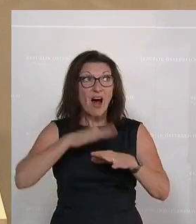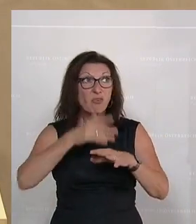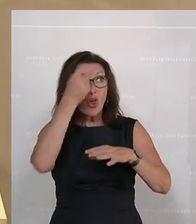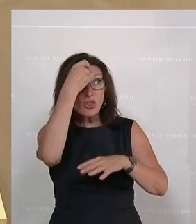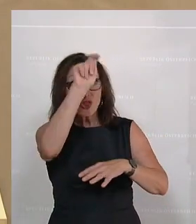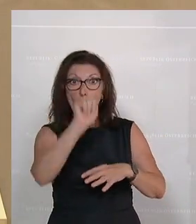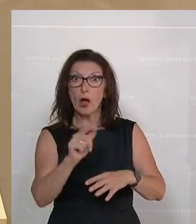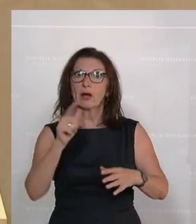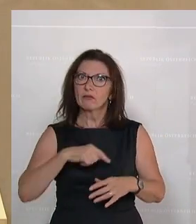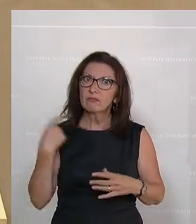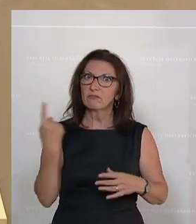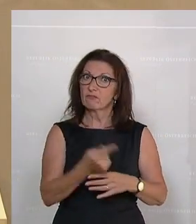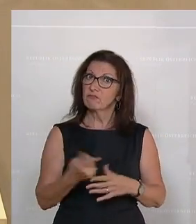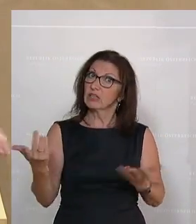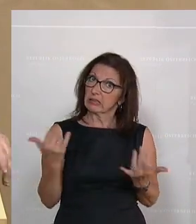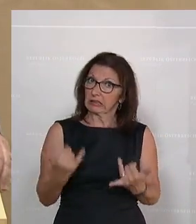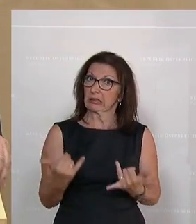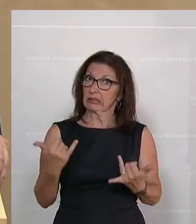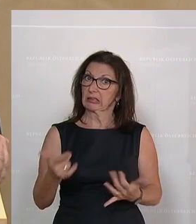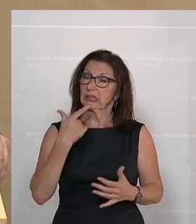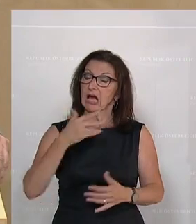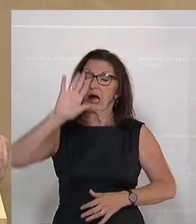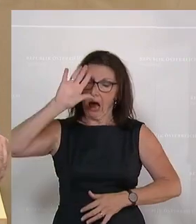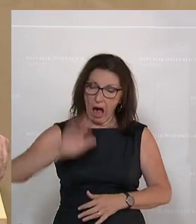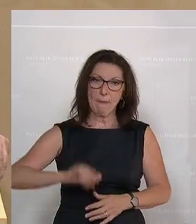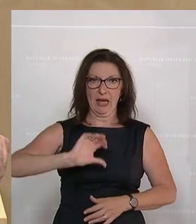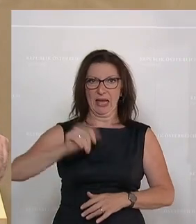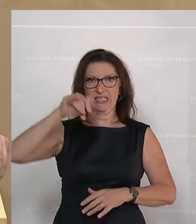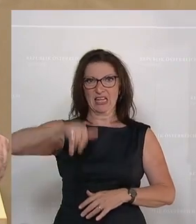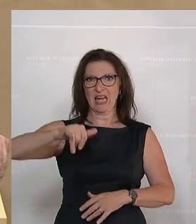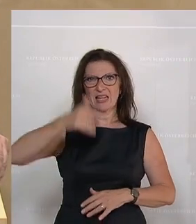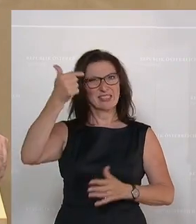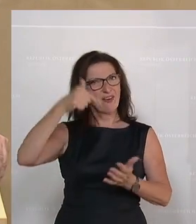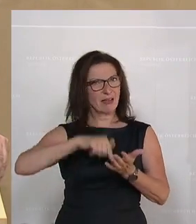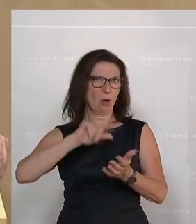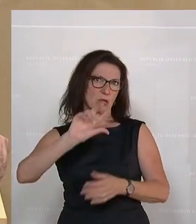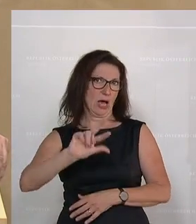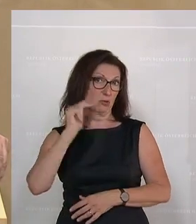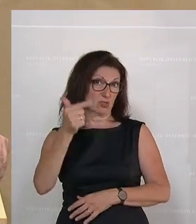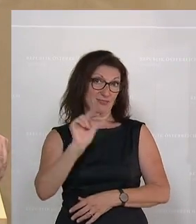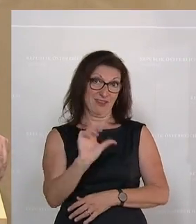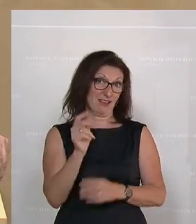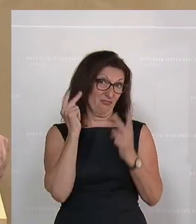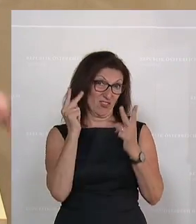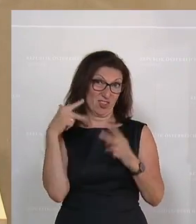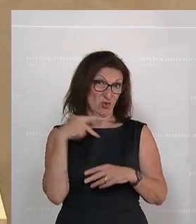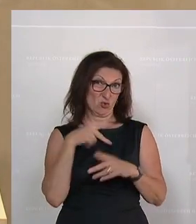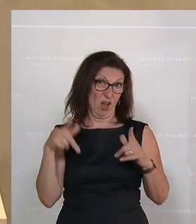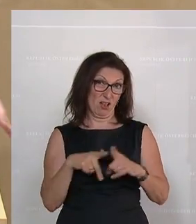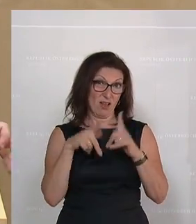verstetigen in dem ihr dann ab dem ersten jänner 20 23 die wichtigsten sozialleistungen